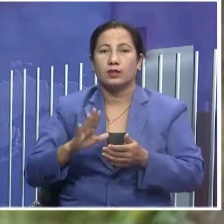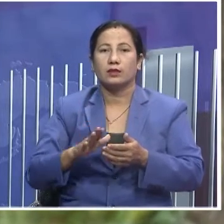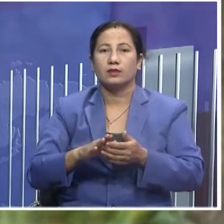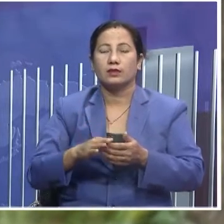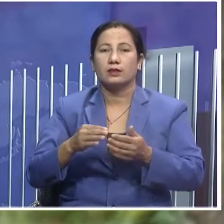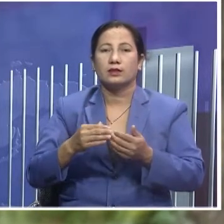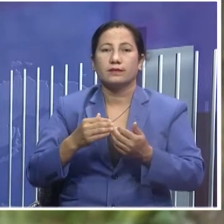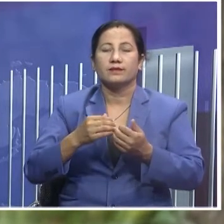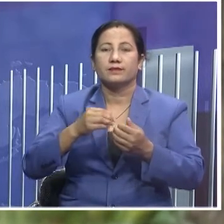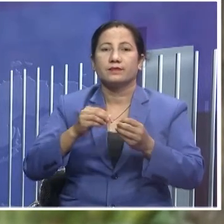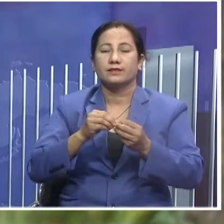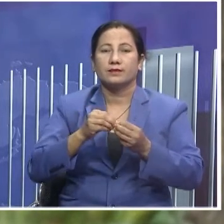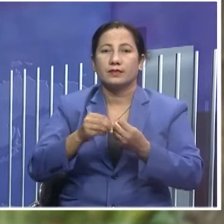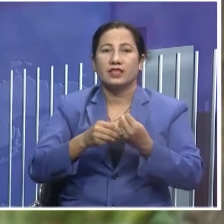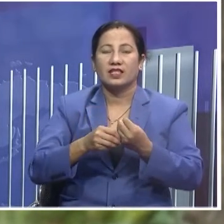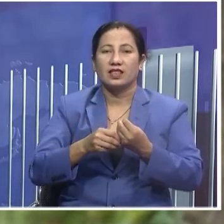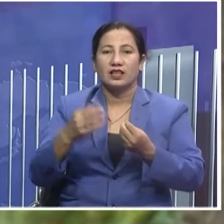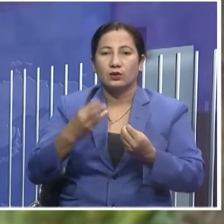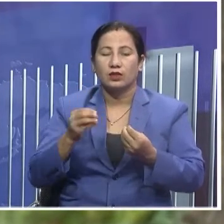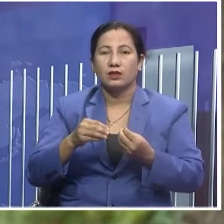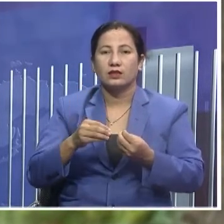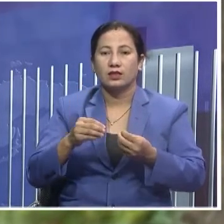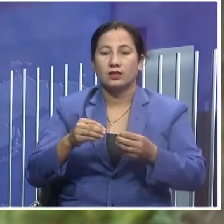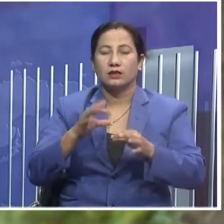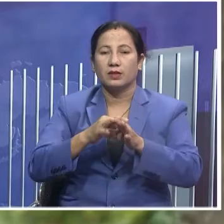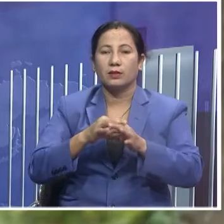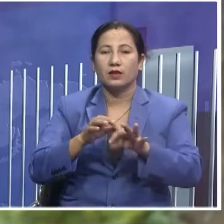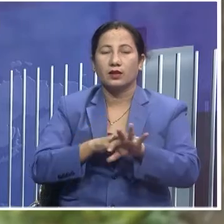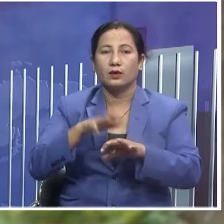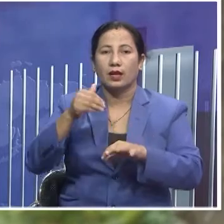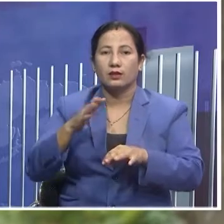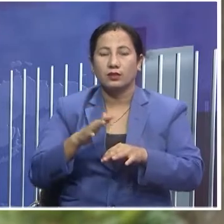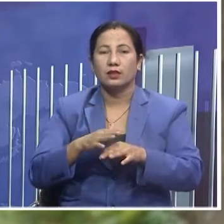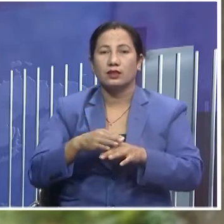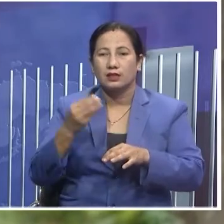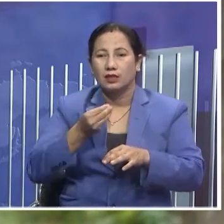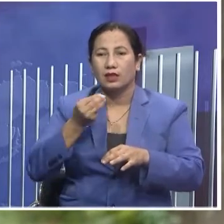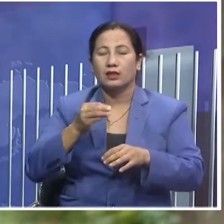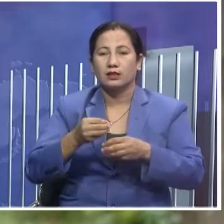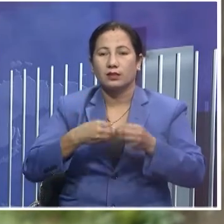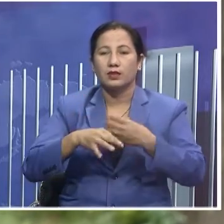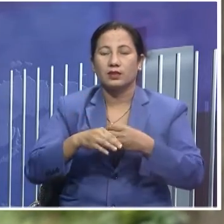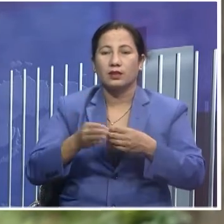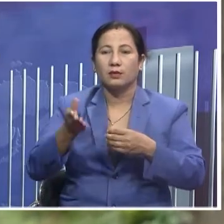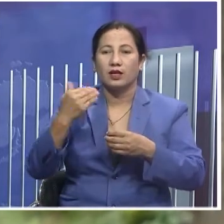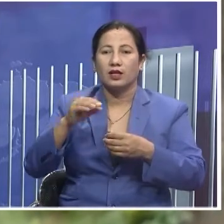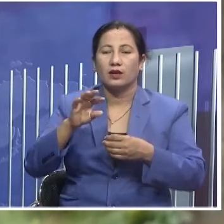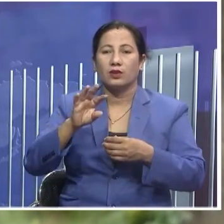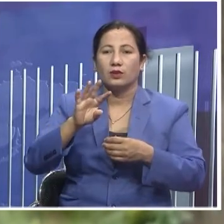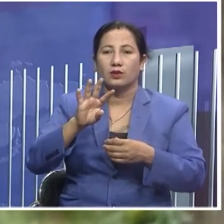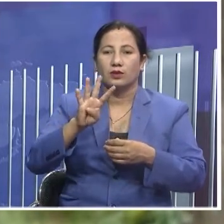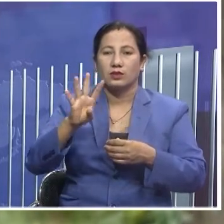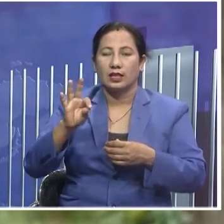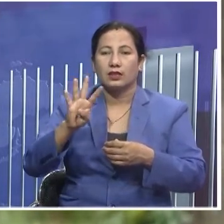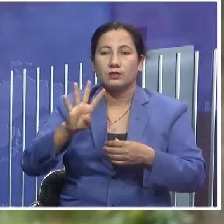कुहिरहेको छ, व्यापारीहरू आएको छैन लिनेलाई, कहिले काहीँ मात्रै बिक्छ। त्यो पनि रेट पहिला 40-45 पुगे